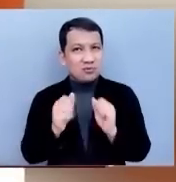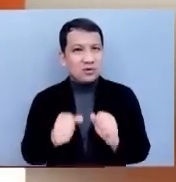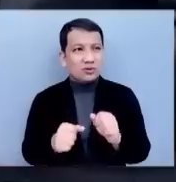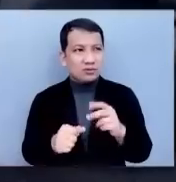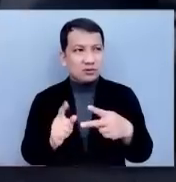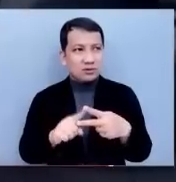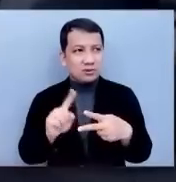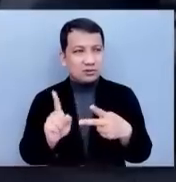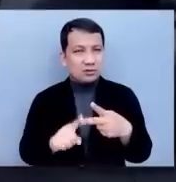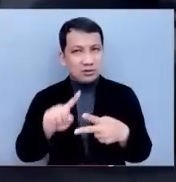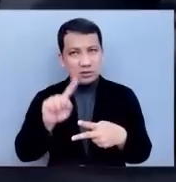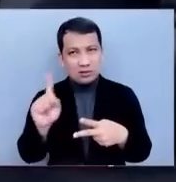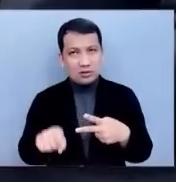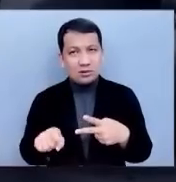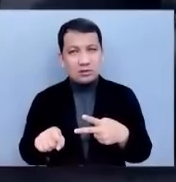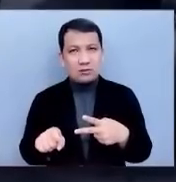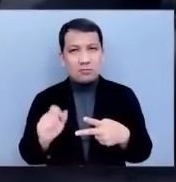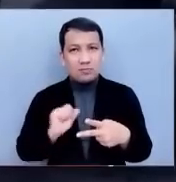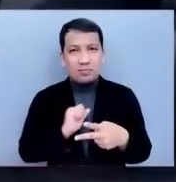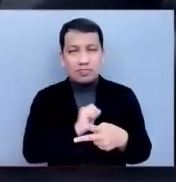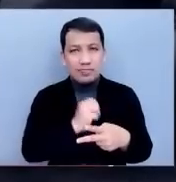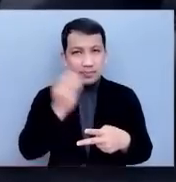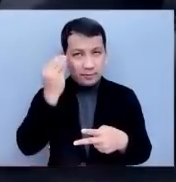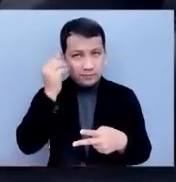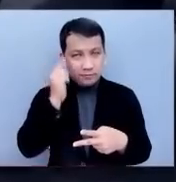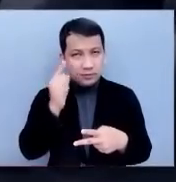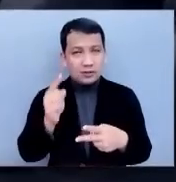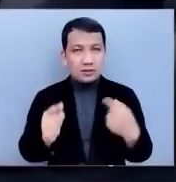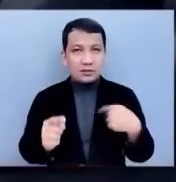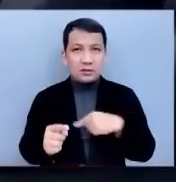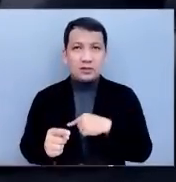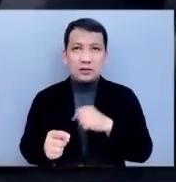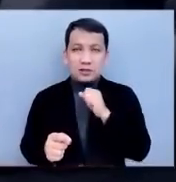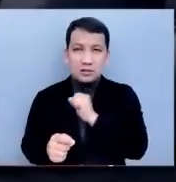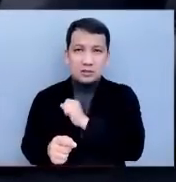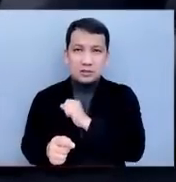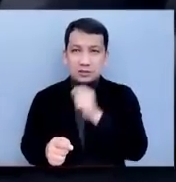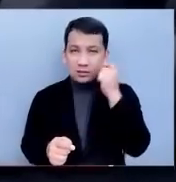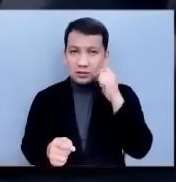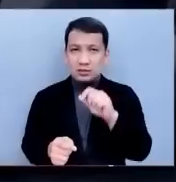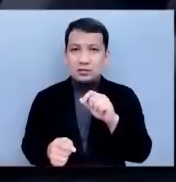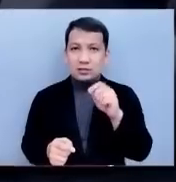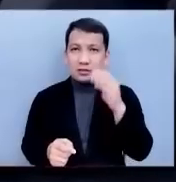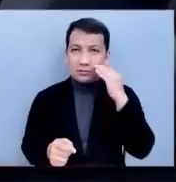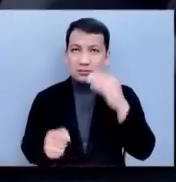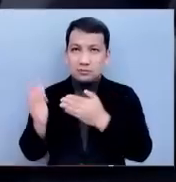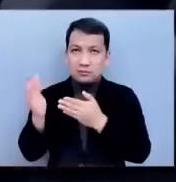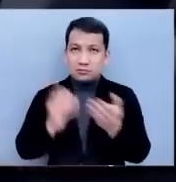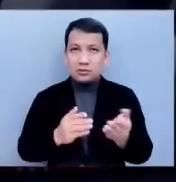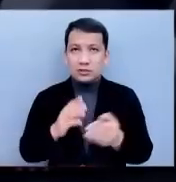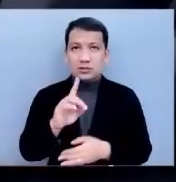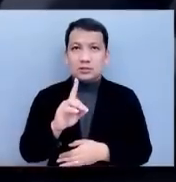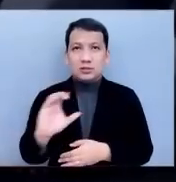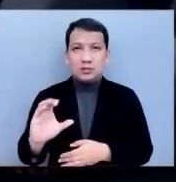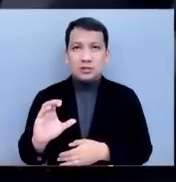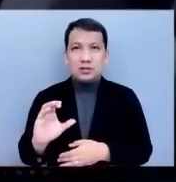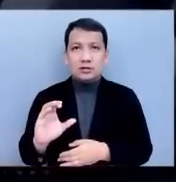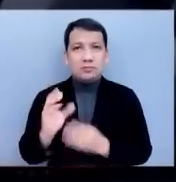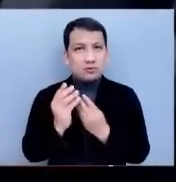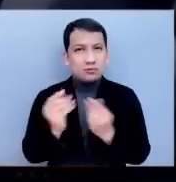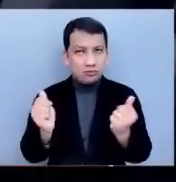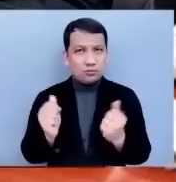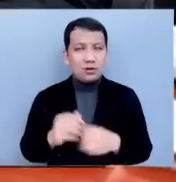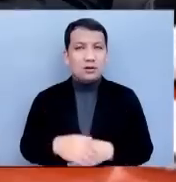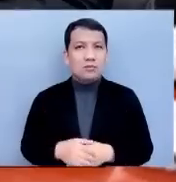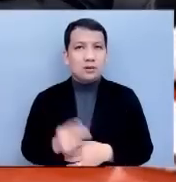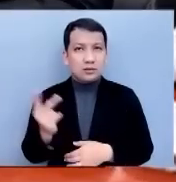dyan, Bok. Si Senate President Ming Subiri mismo, tsaka si Senate Secretary Attorney Bantog, yung nagdala sa kanya sa Washington, D.C. Na-resolve yung